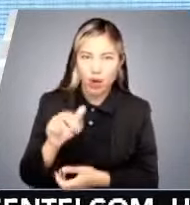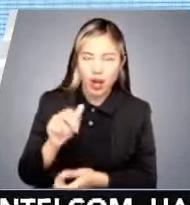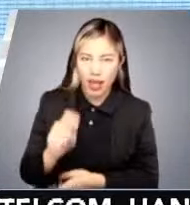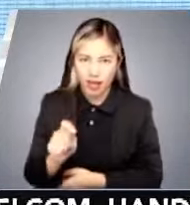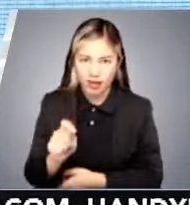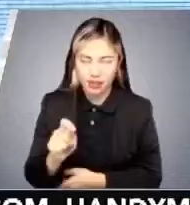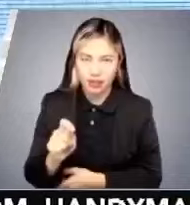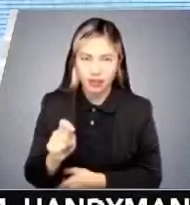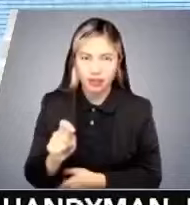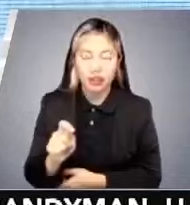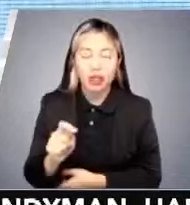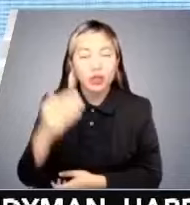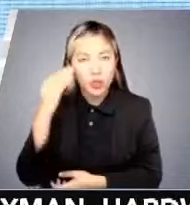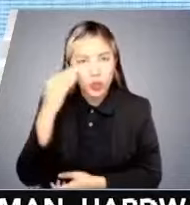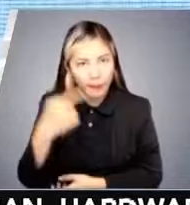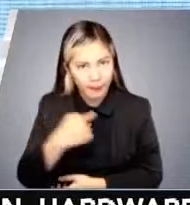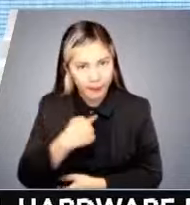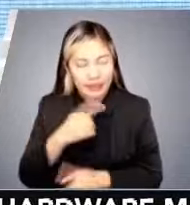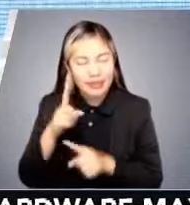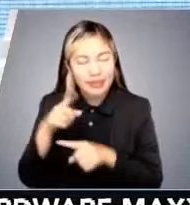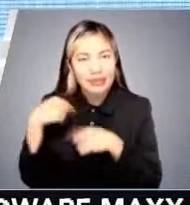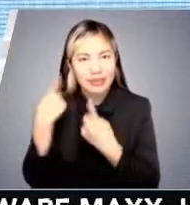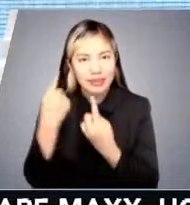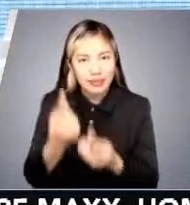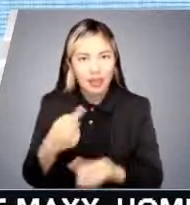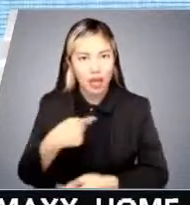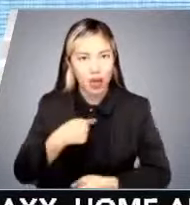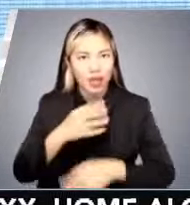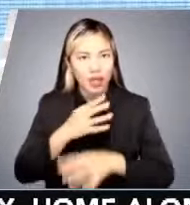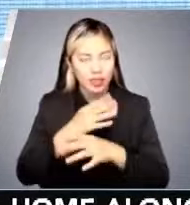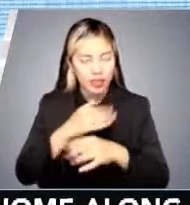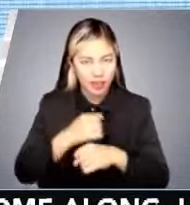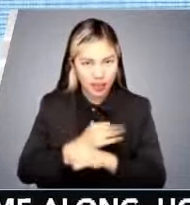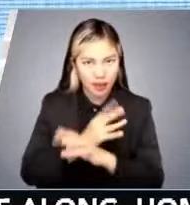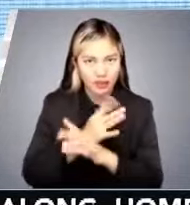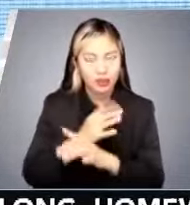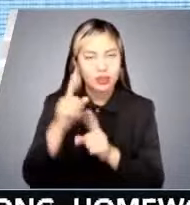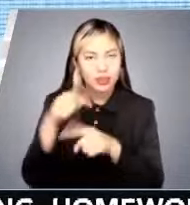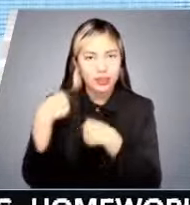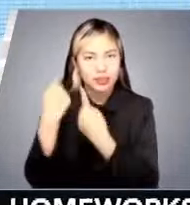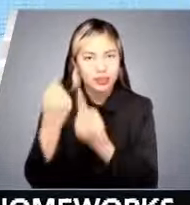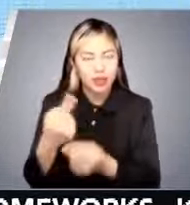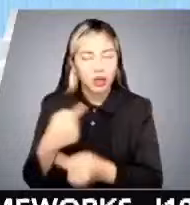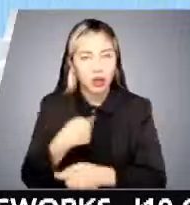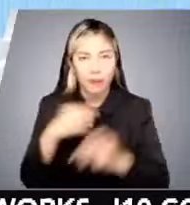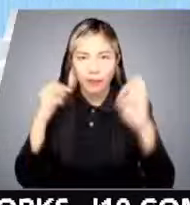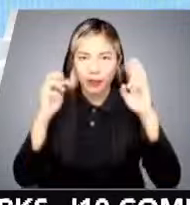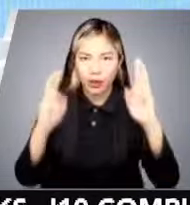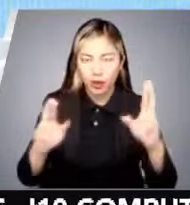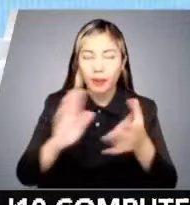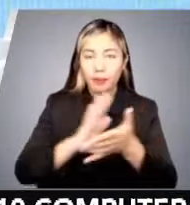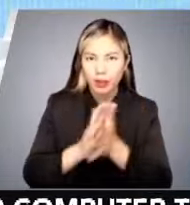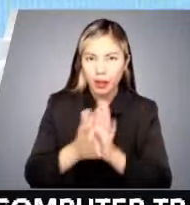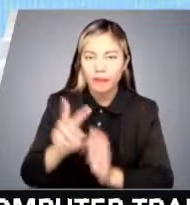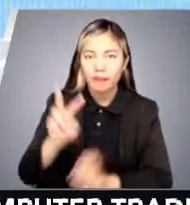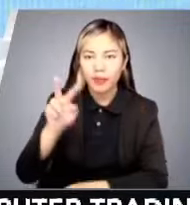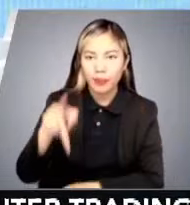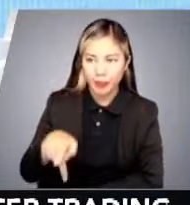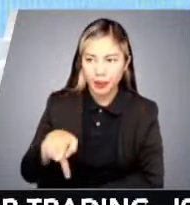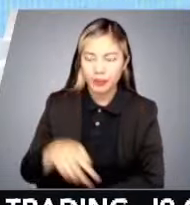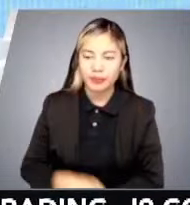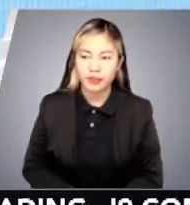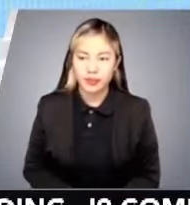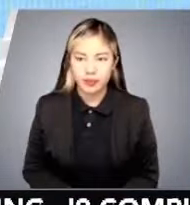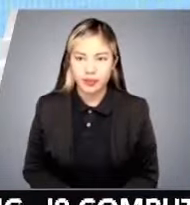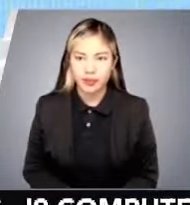ako ay nasa Davao pa, simula nung ako ay mayor pa, hanggang naging vice president ako. Tingin ni Duterte, hindi